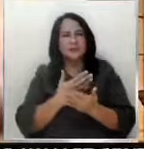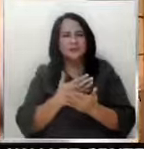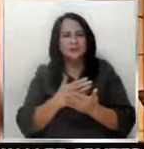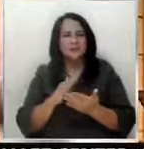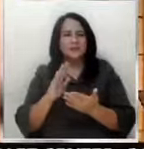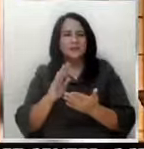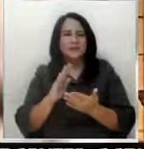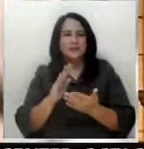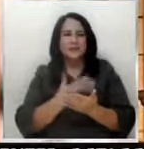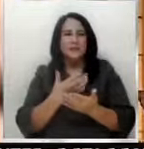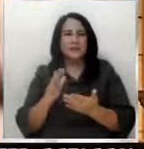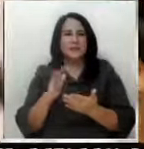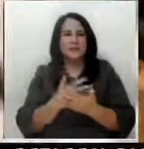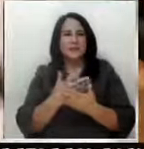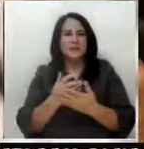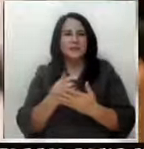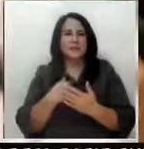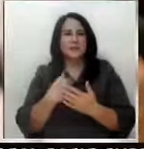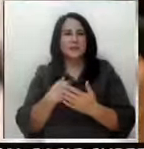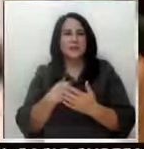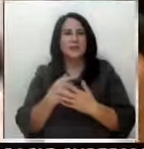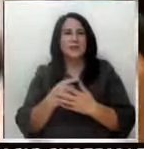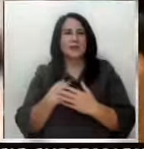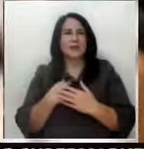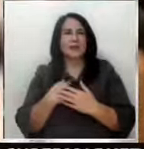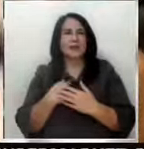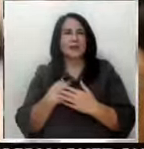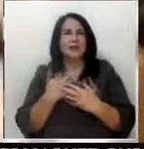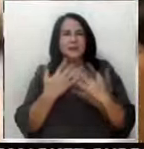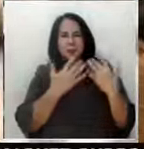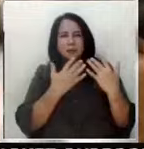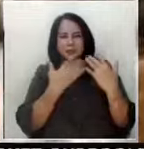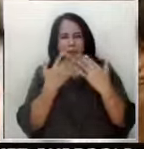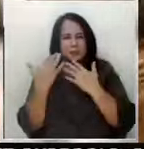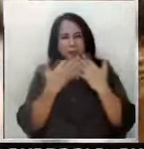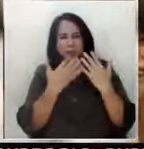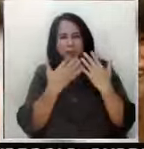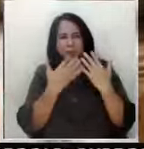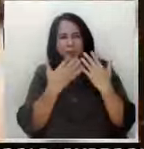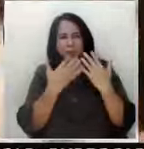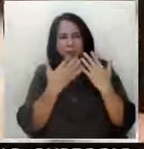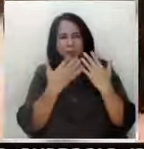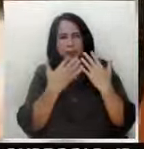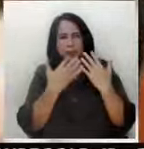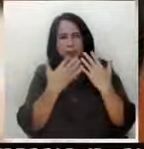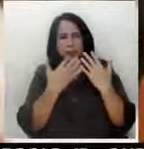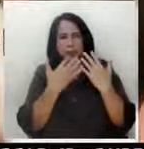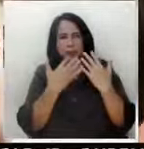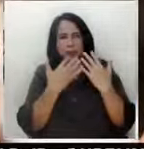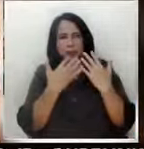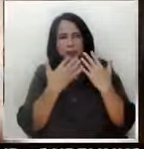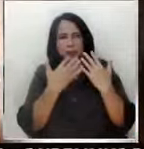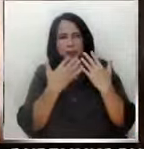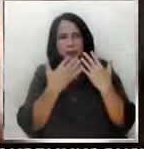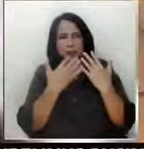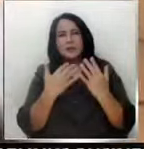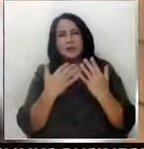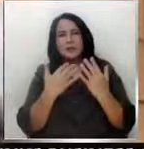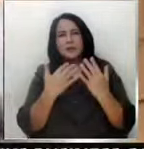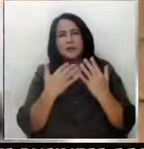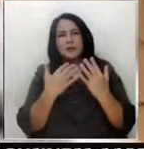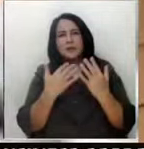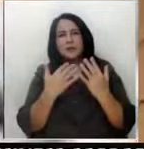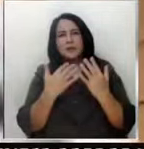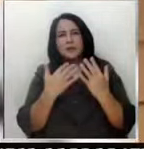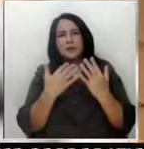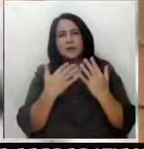After ng meaningful celebration sa isang home for the girls, fans naman ang nakasama ni Sparkle star Gabby Garcia sa nagpapatuloy niyang birthday